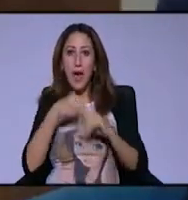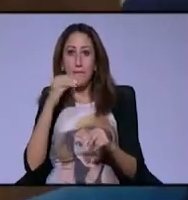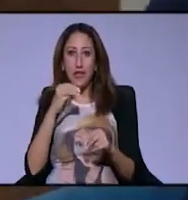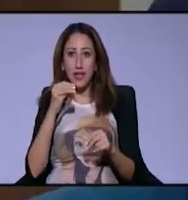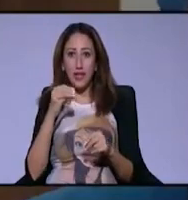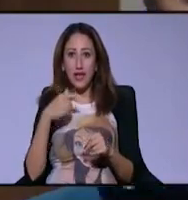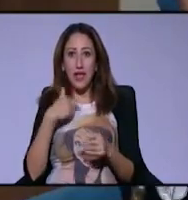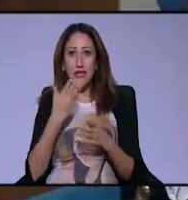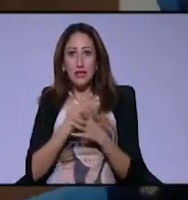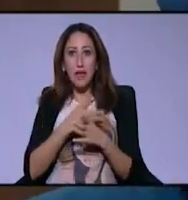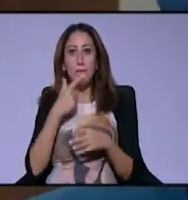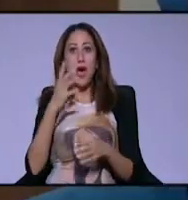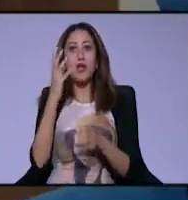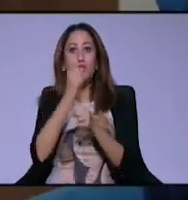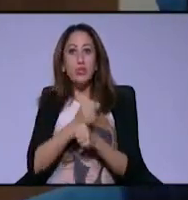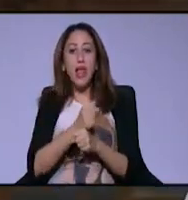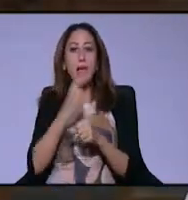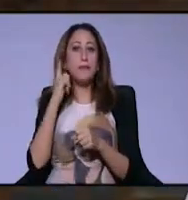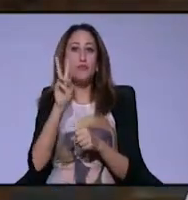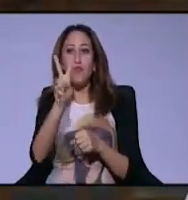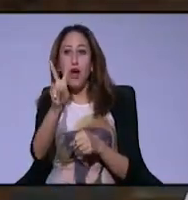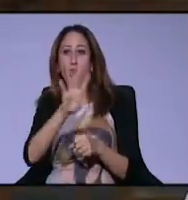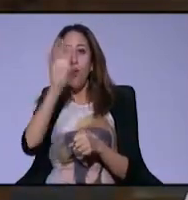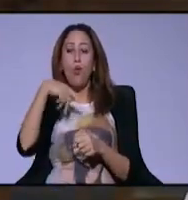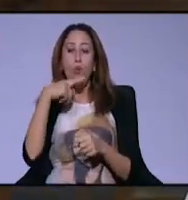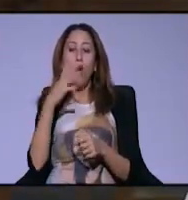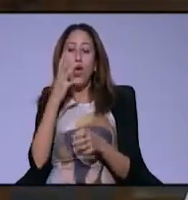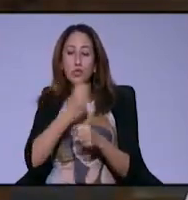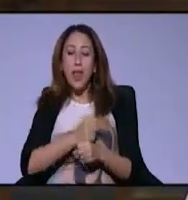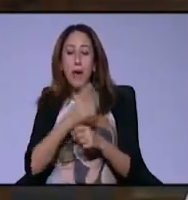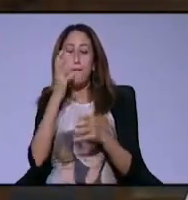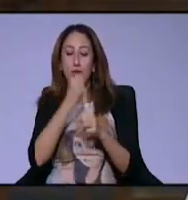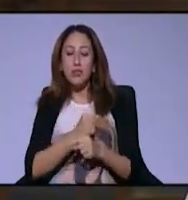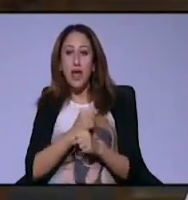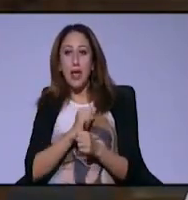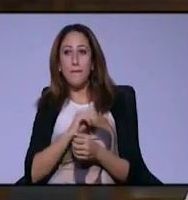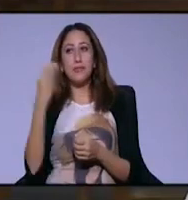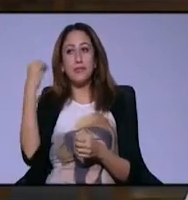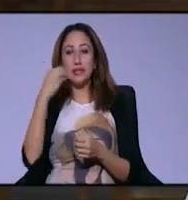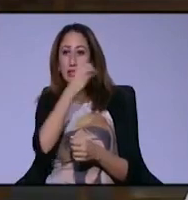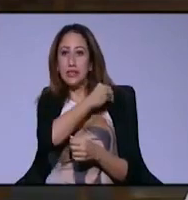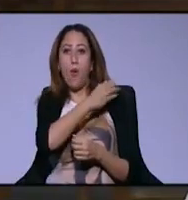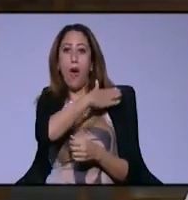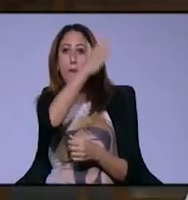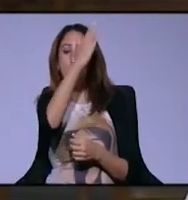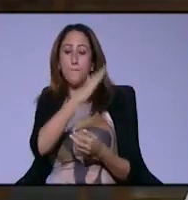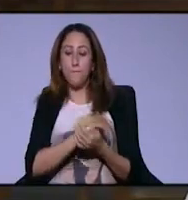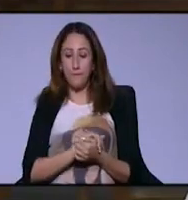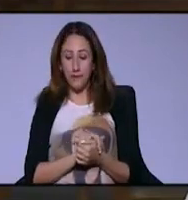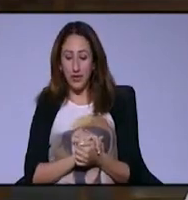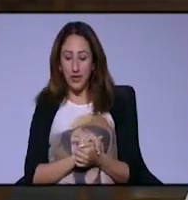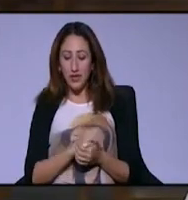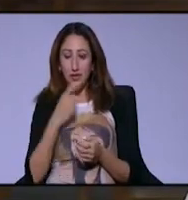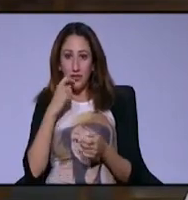كثرة الصلاة على النبي صلى الله عليه وسلم اثناء المشاهدة. دكتور اسامة، هذا الفيلم واحتفال هذا العام بمولد